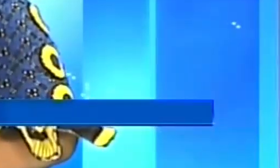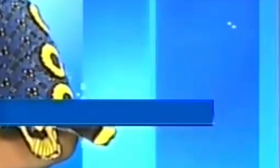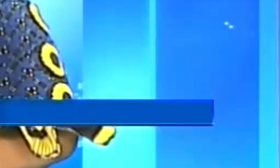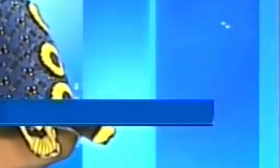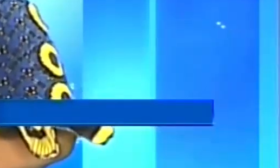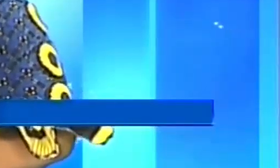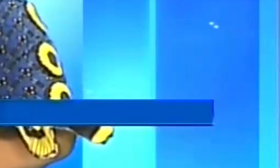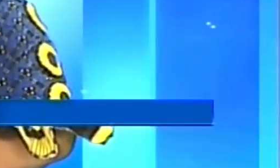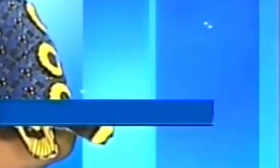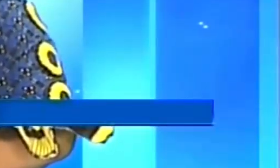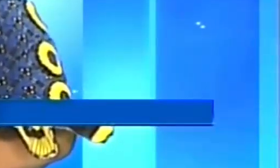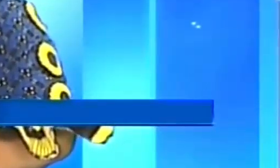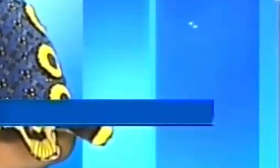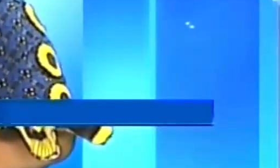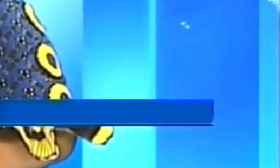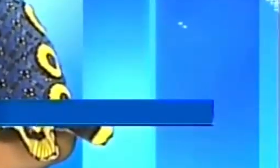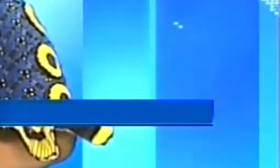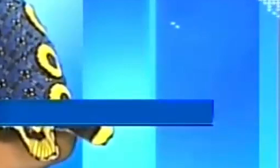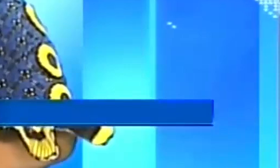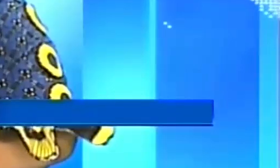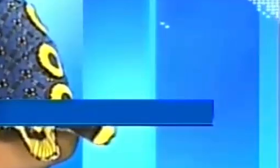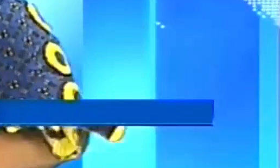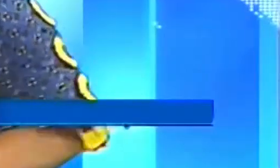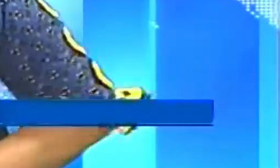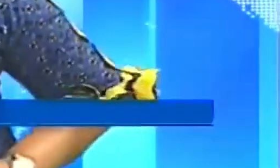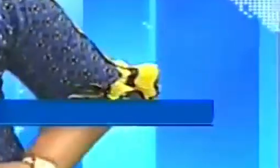Congo par le Congo central. Des partenaires